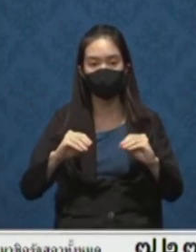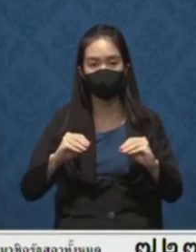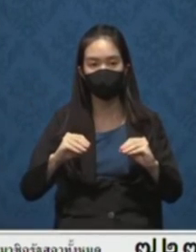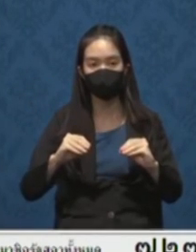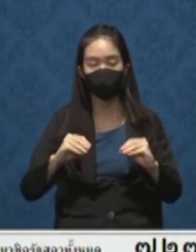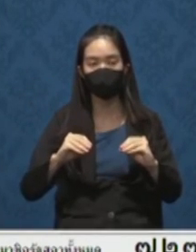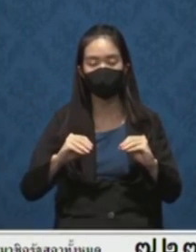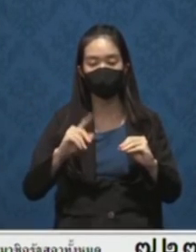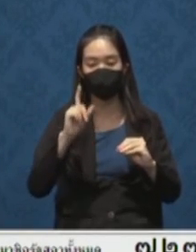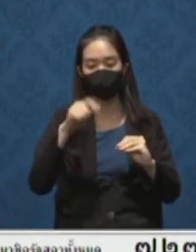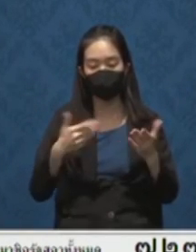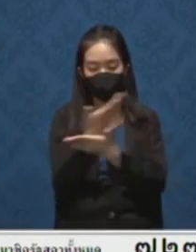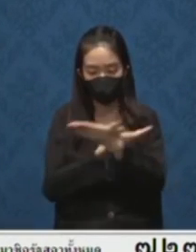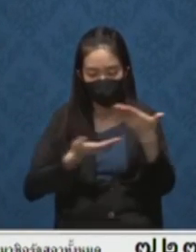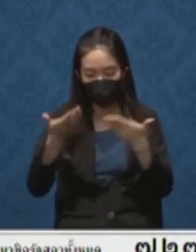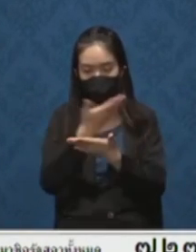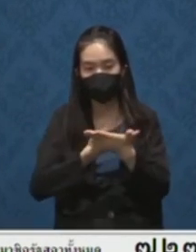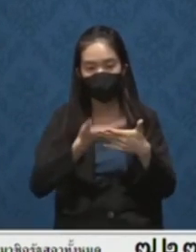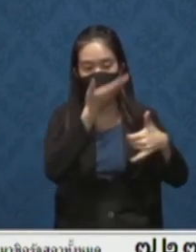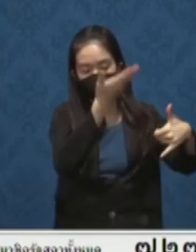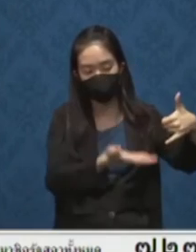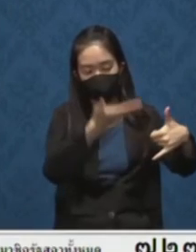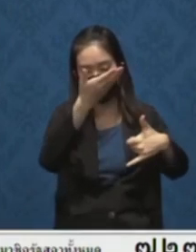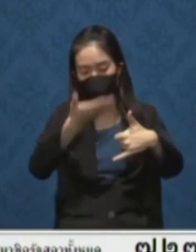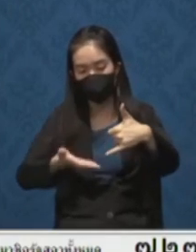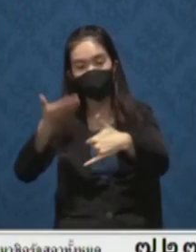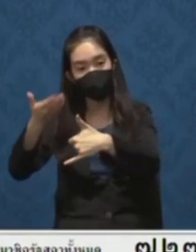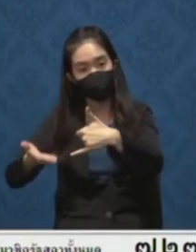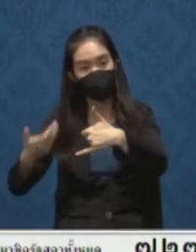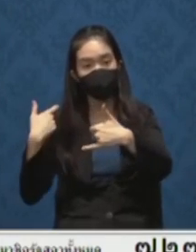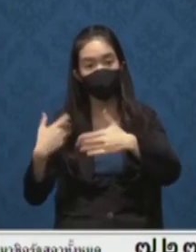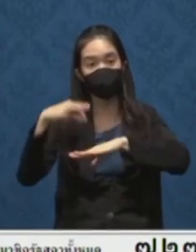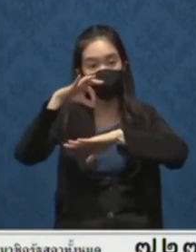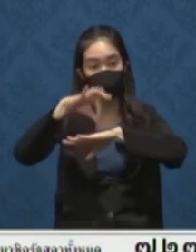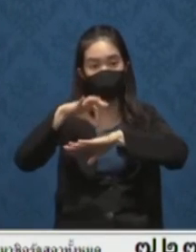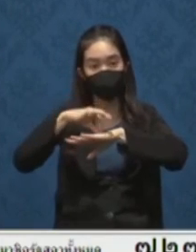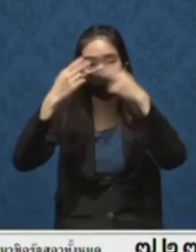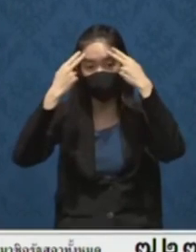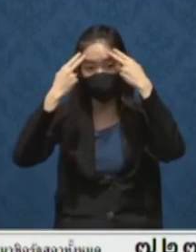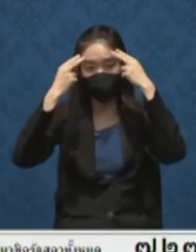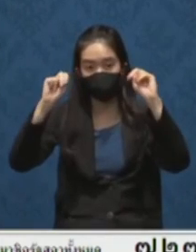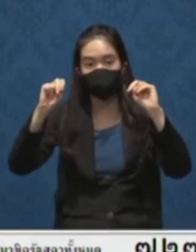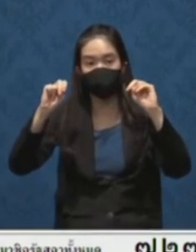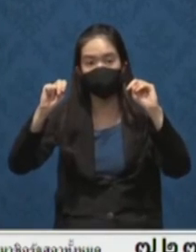เป็ผู้พิจารณาให้คามเห็นชอบบุคคลซึ่งสมควรได้รับแต่งตั้งเป็ายกรัฐมนตรี